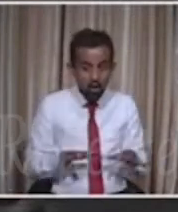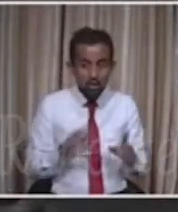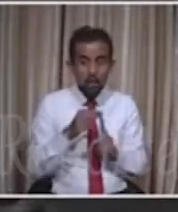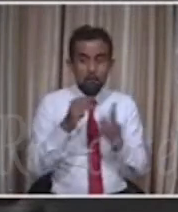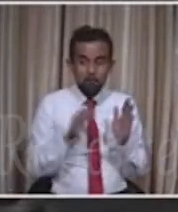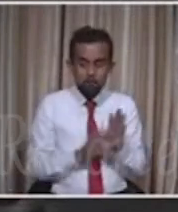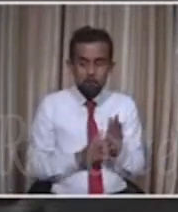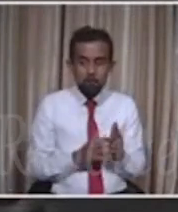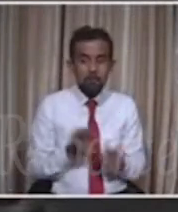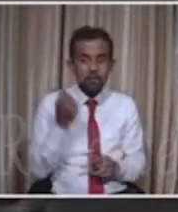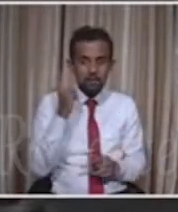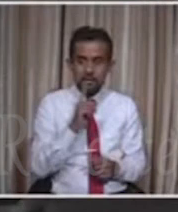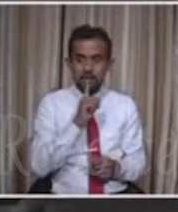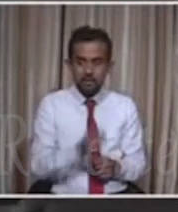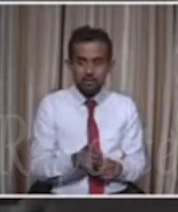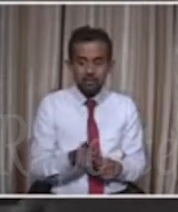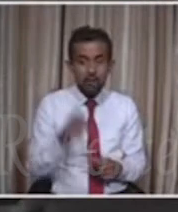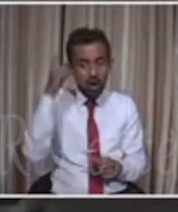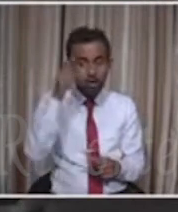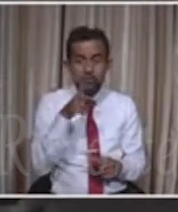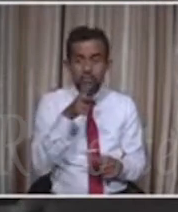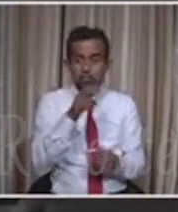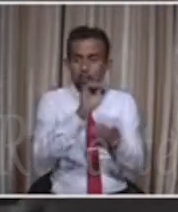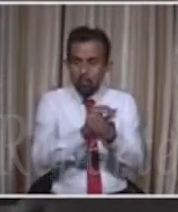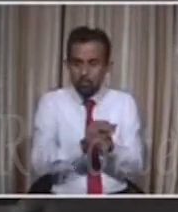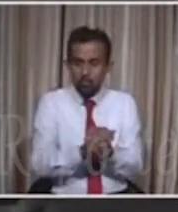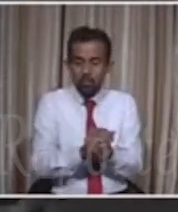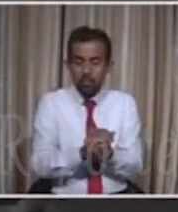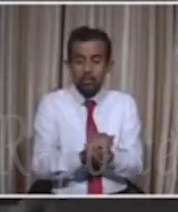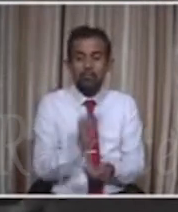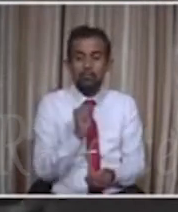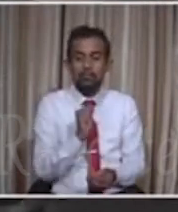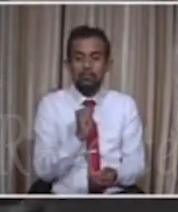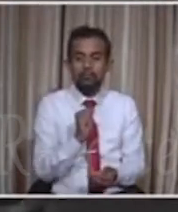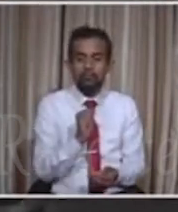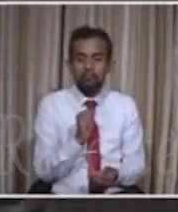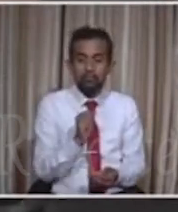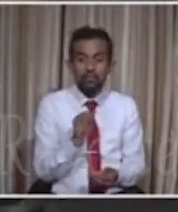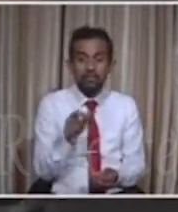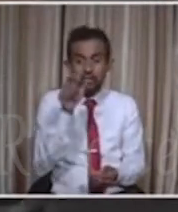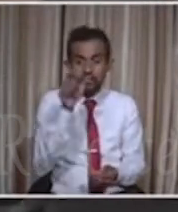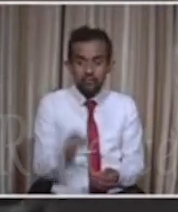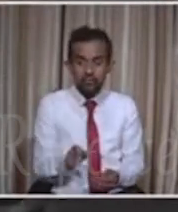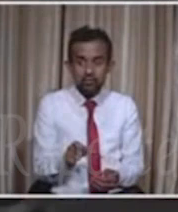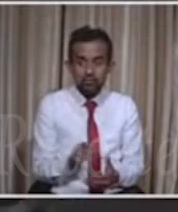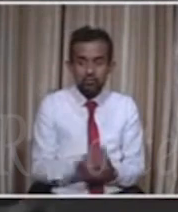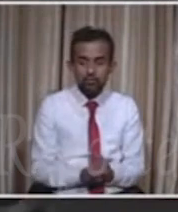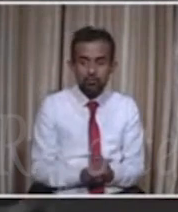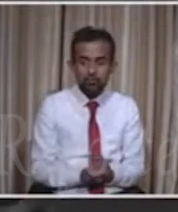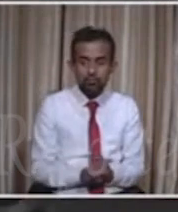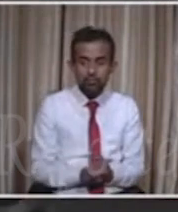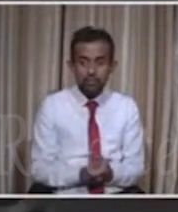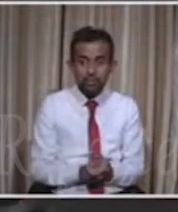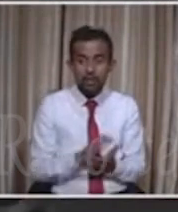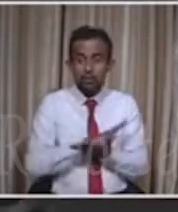අගමැතිතුමාට මම එදත් කිව්වා මේ කළු කුරුල්ලගෙන් බේරෙන්න කියලා. මොකද එතුමාද හුණුවටේ